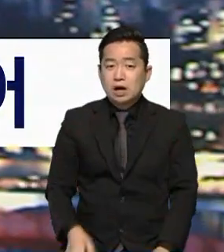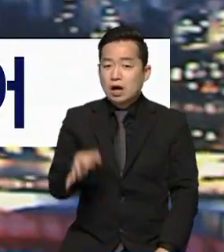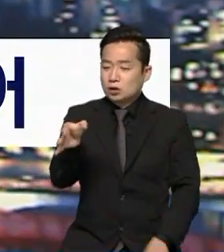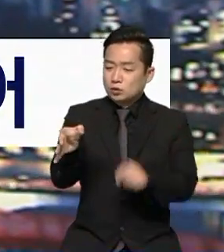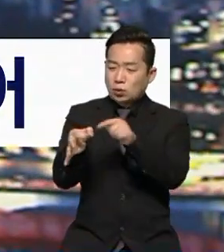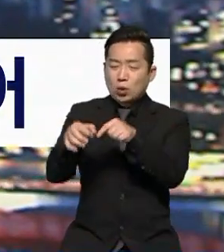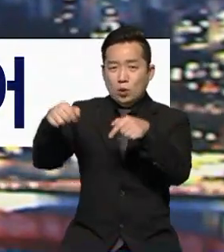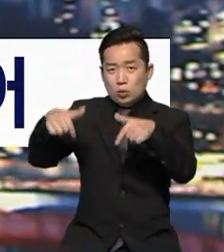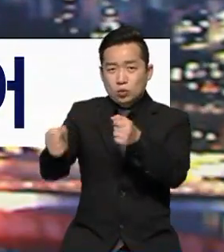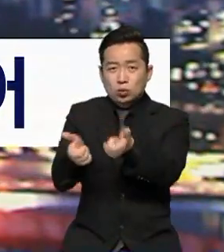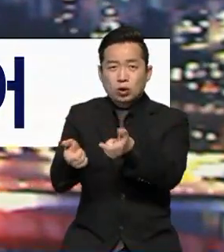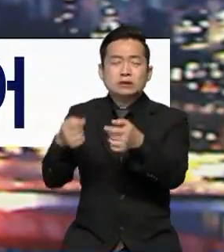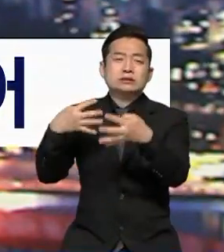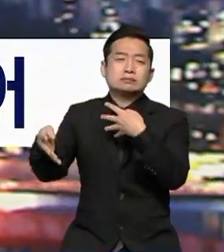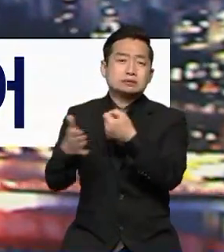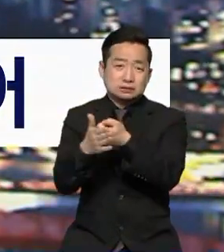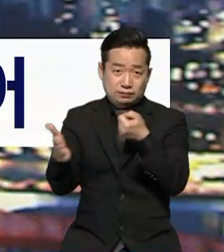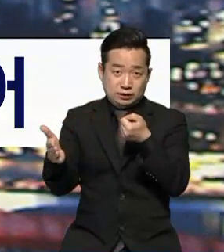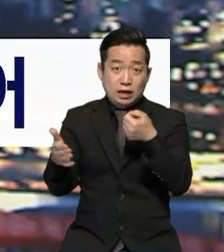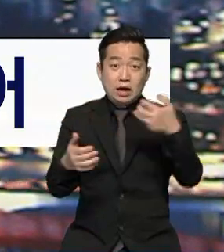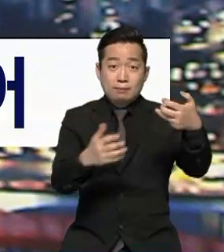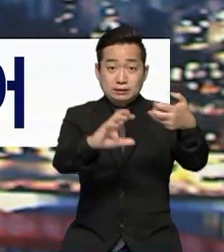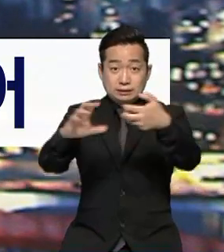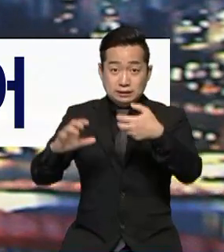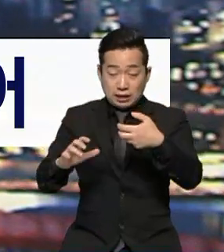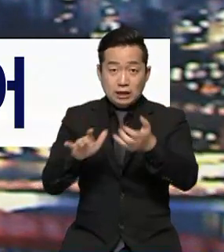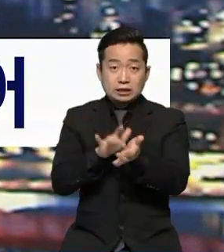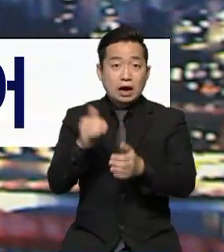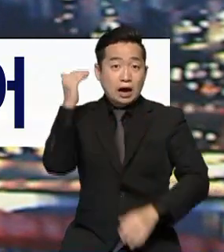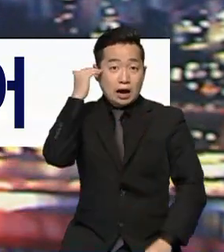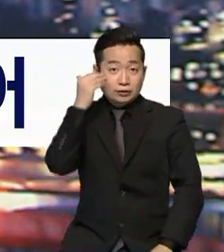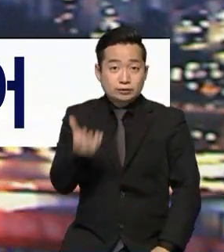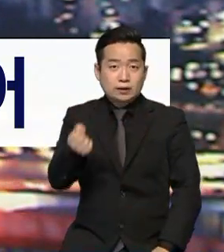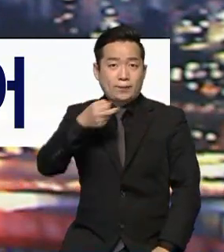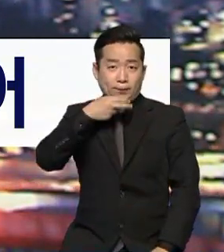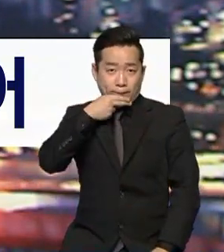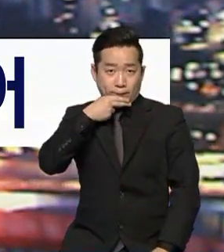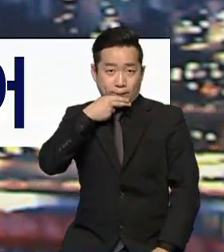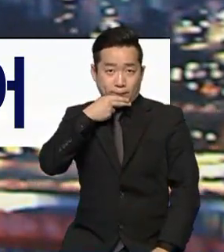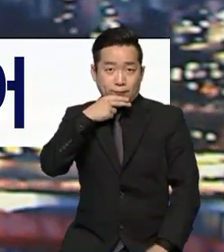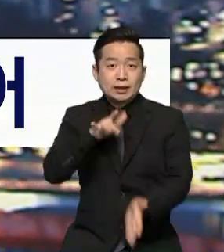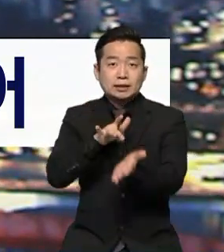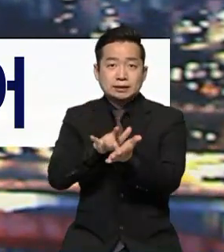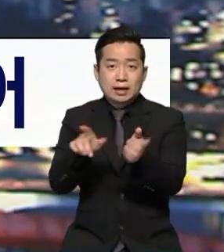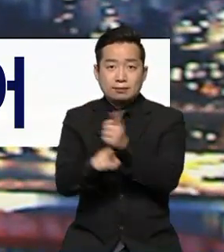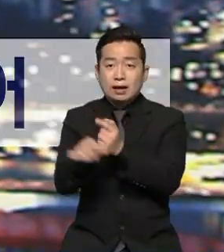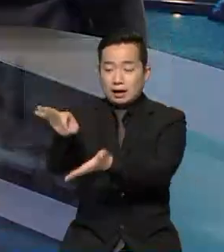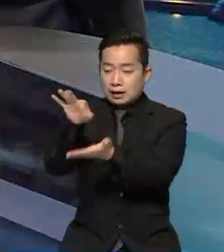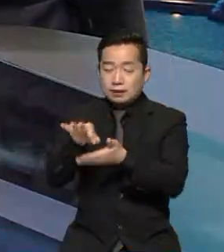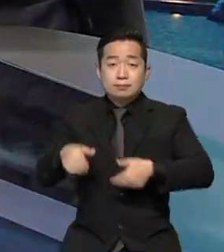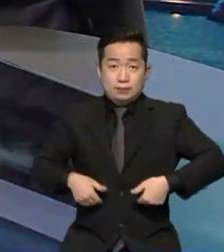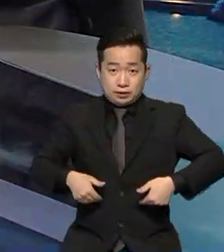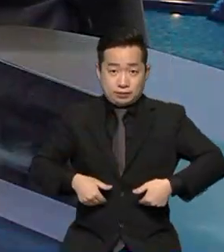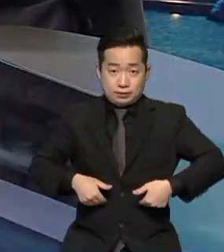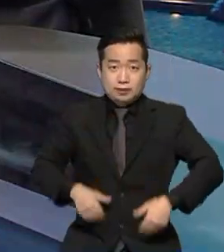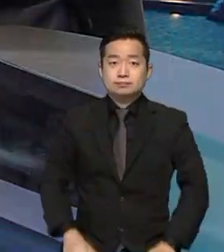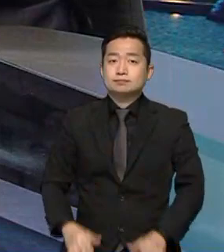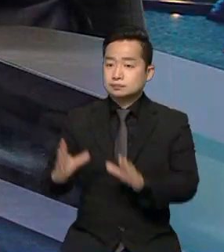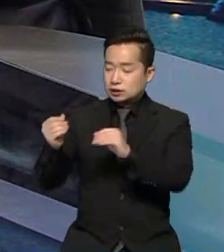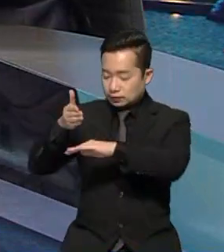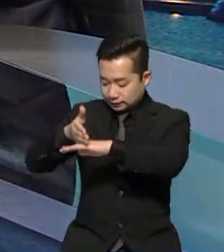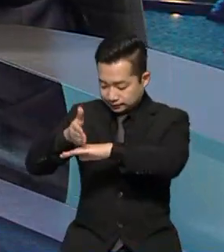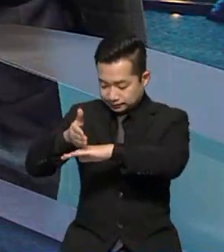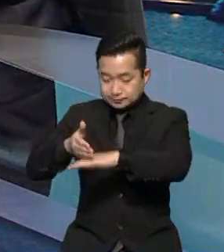안 되는 탓이라고 하는데 80개 나라가 도입한 약도 우리나라에 없습니다 치료약 도입도 서둘러야겠습니다 알겠습니다 지금까지